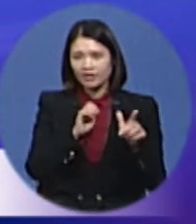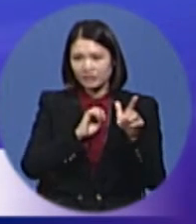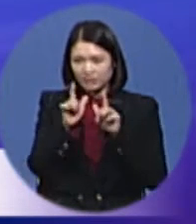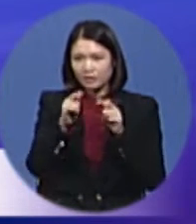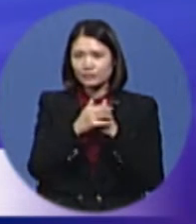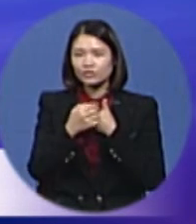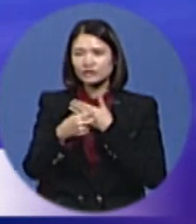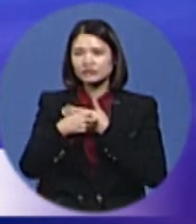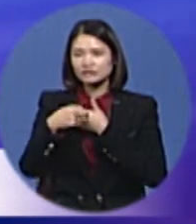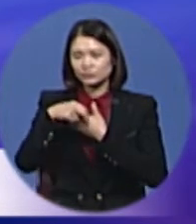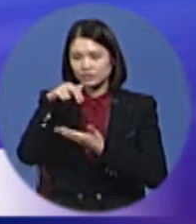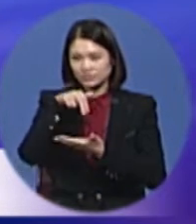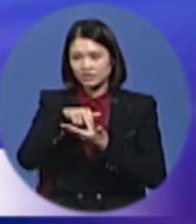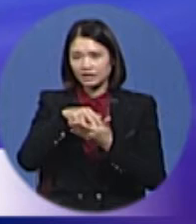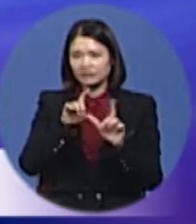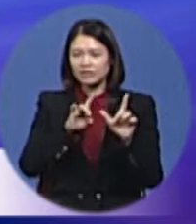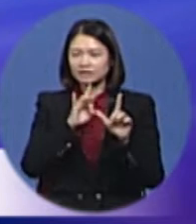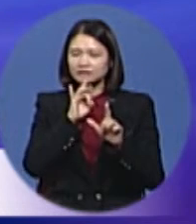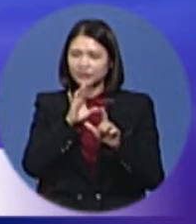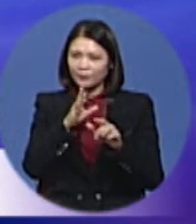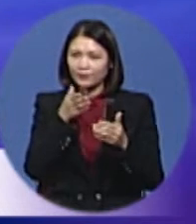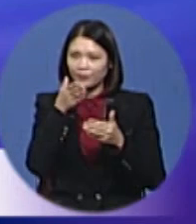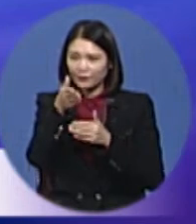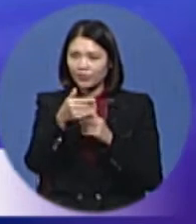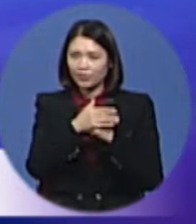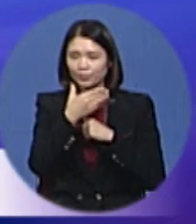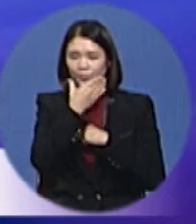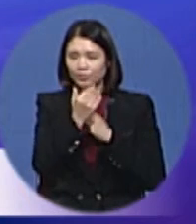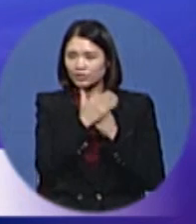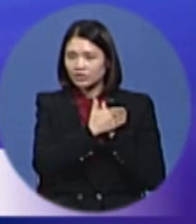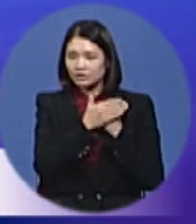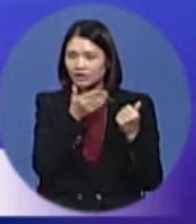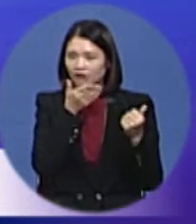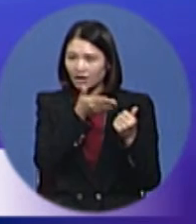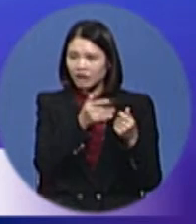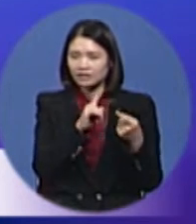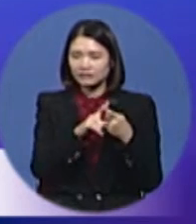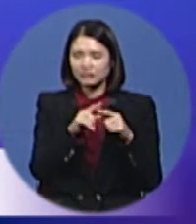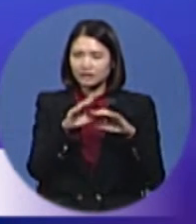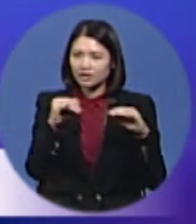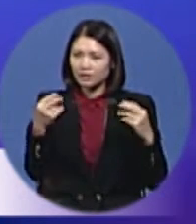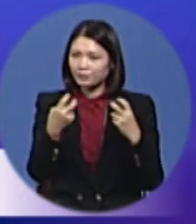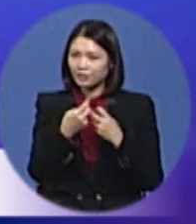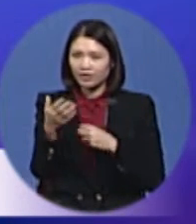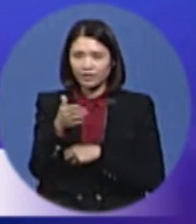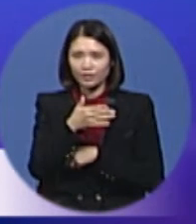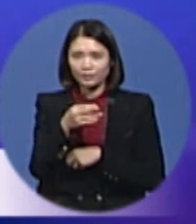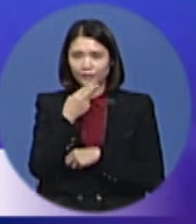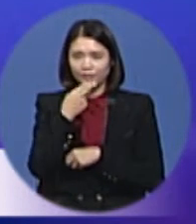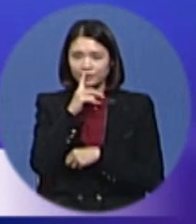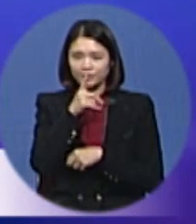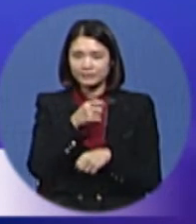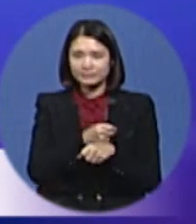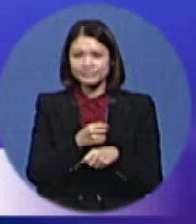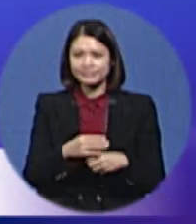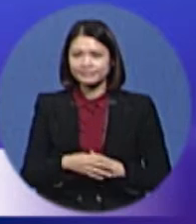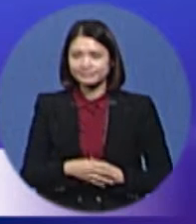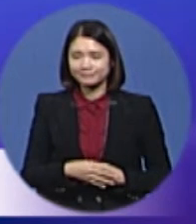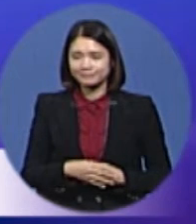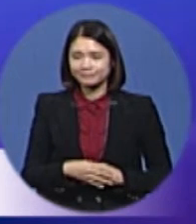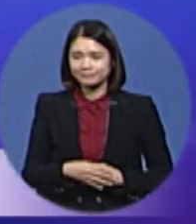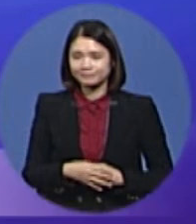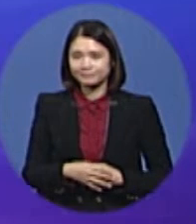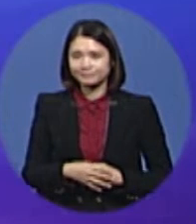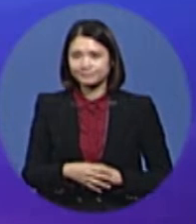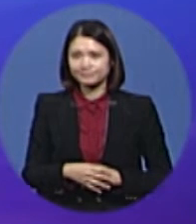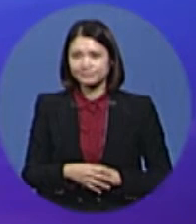의료적 관점에서만 구성돼 있어 복지적 측면의 위기들에 대한 대처 방안이 없다는 지적이 나왔습니다. 이솔립